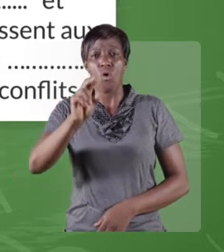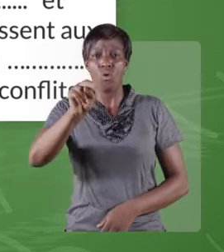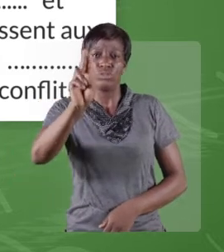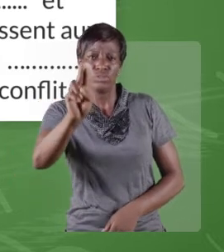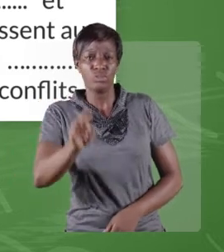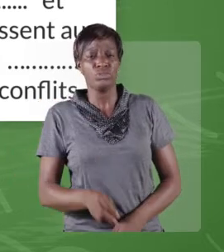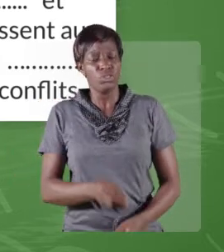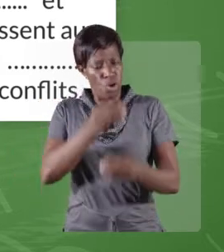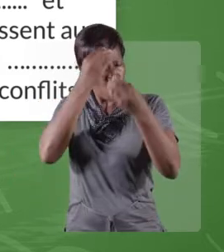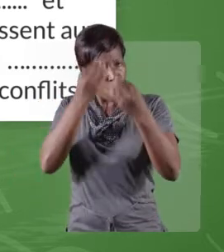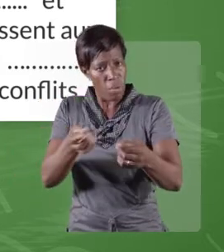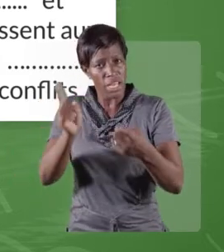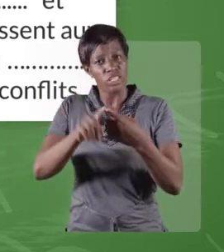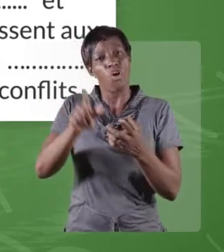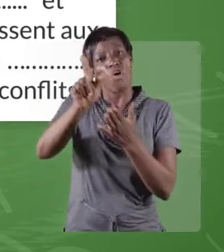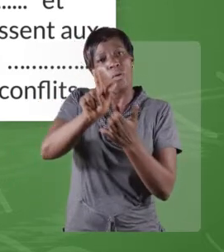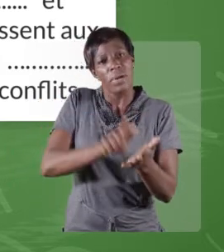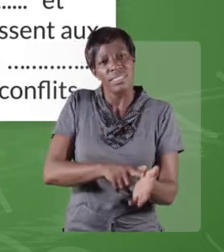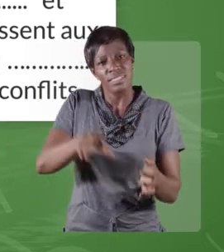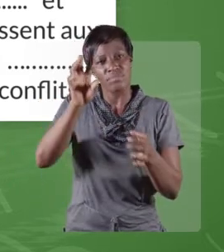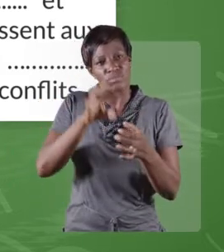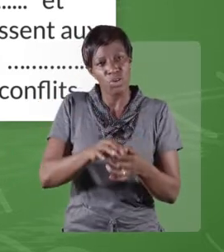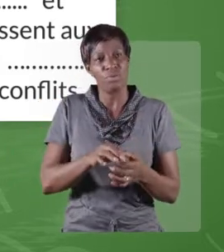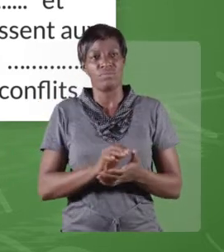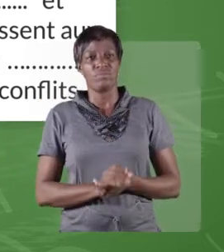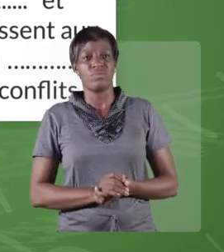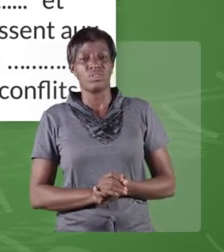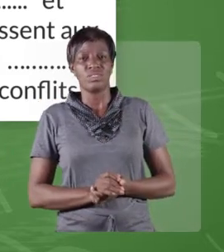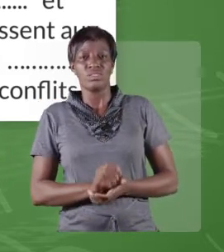de, par l'intermédiaire du,